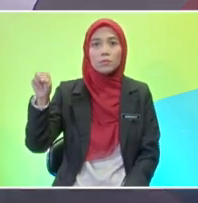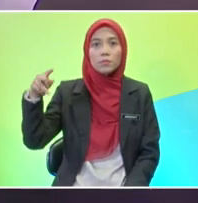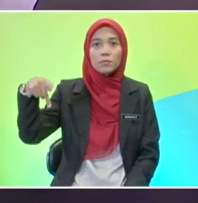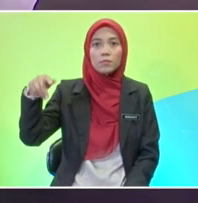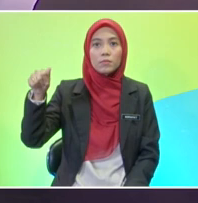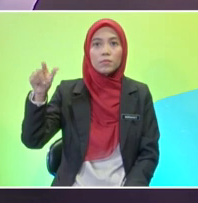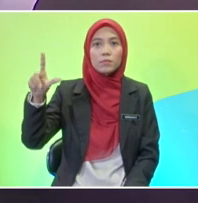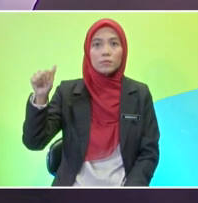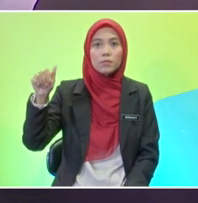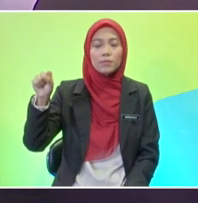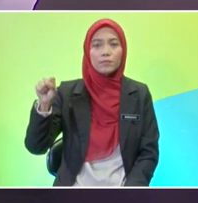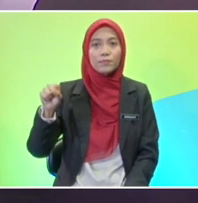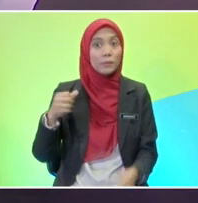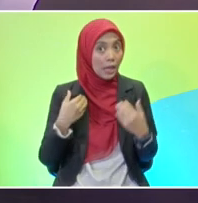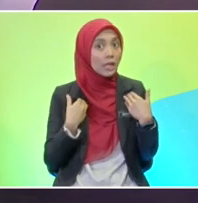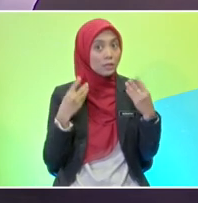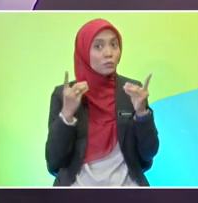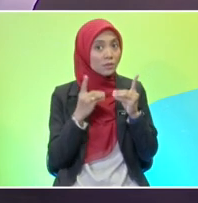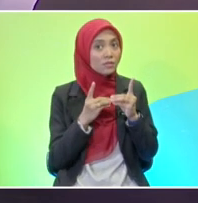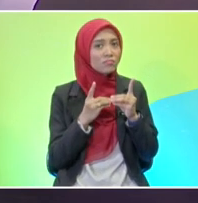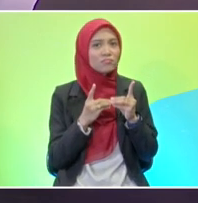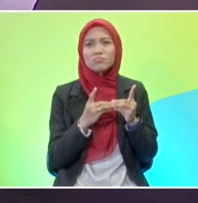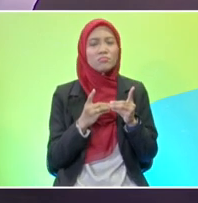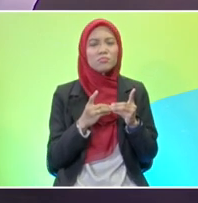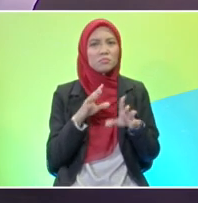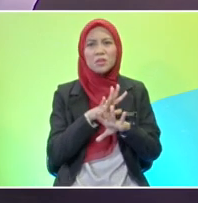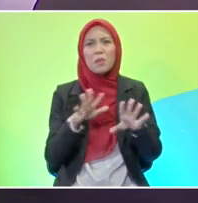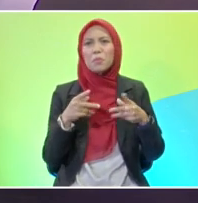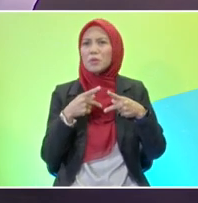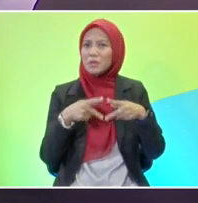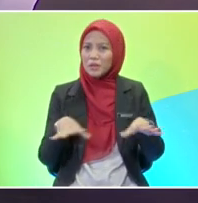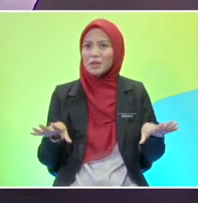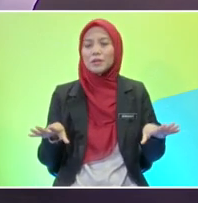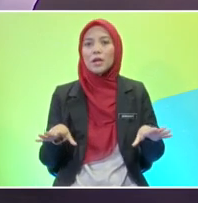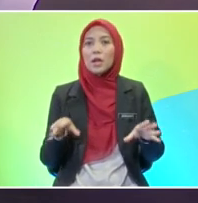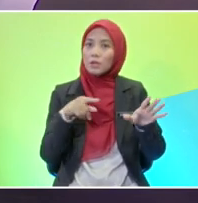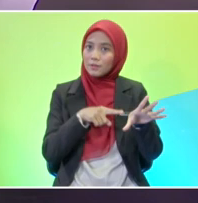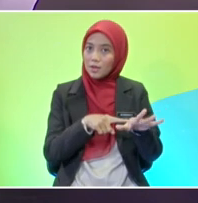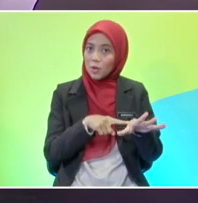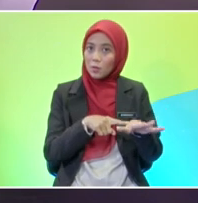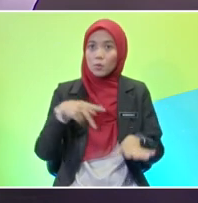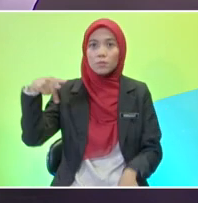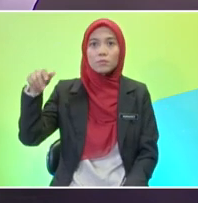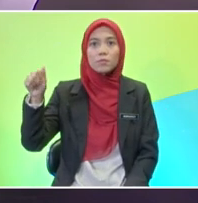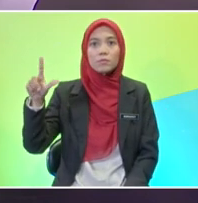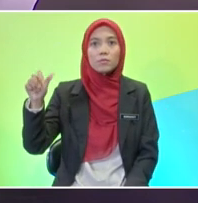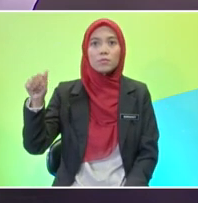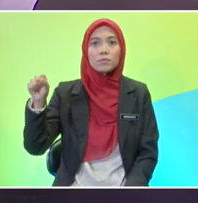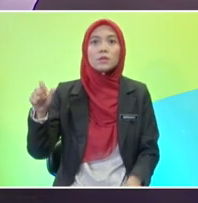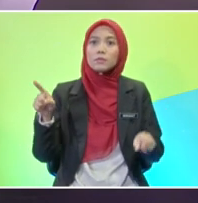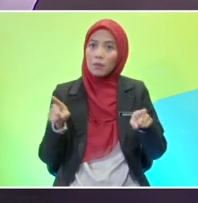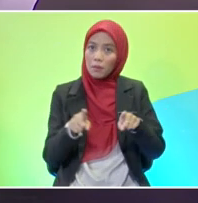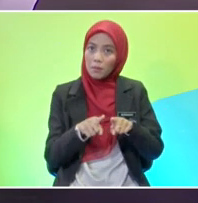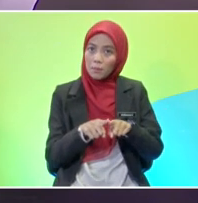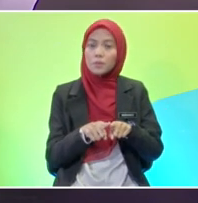eee rasanya macam tak pernah jumpa Cikgu Oke daun pepaya Ini fungsinya sama seperti dengan kertas